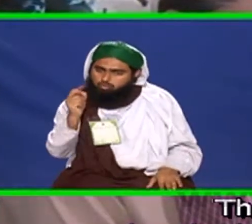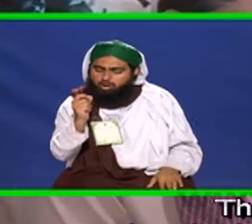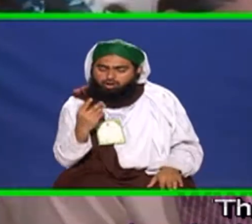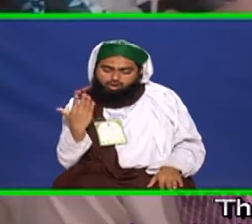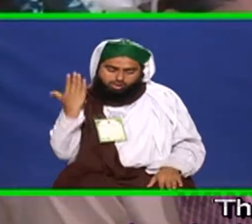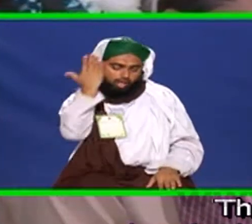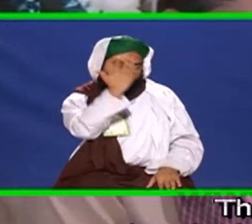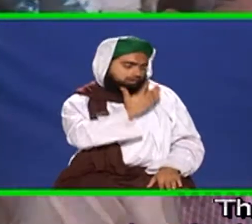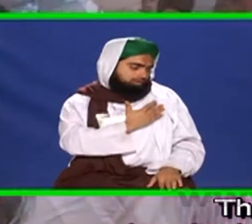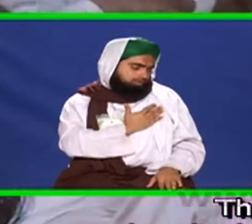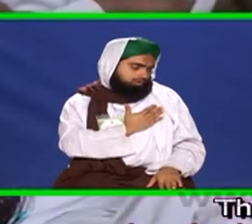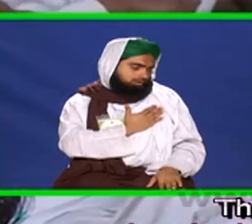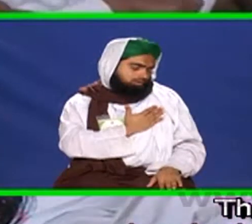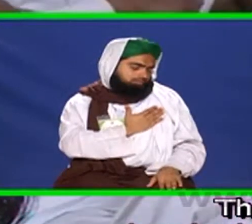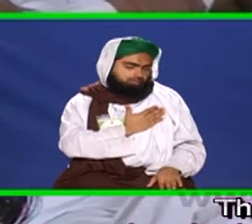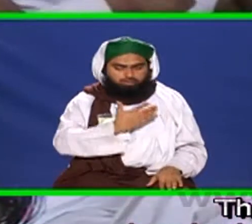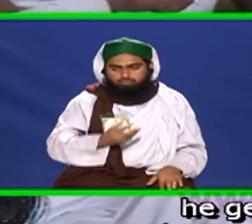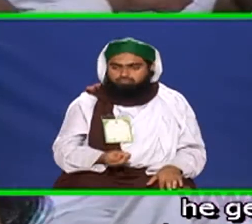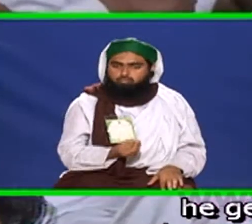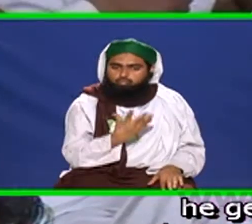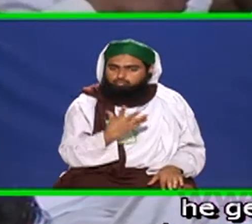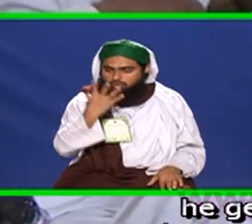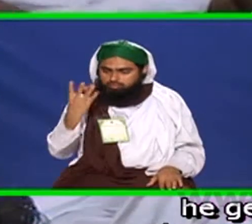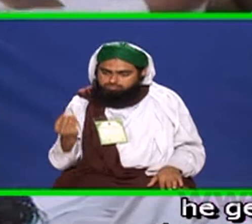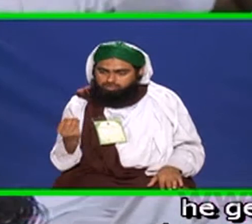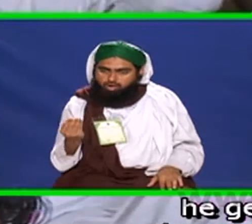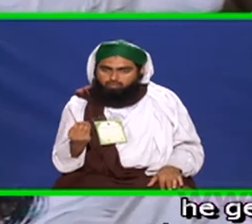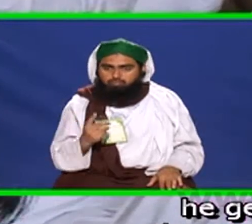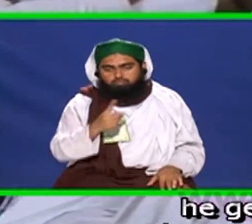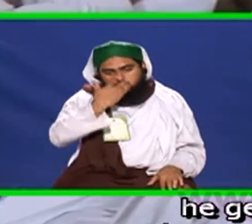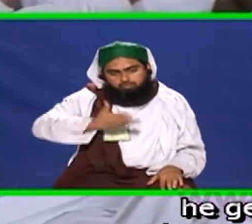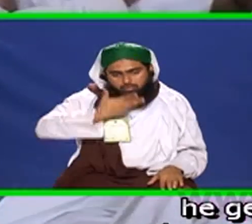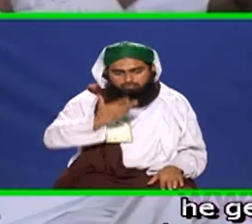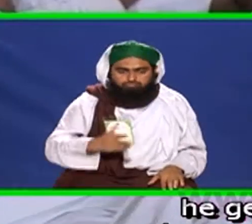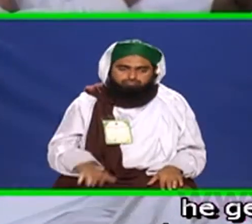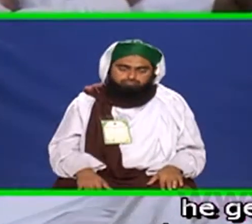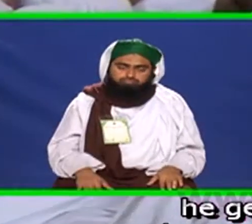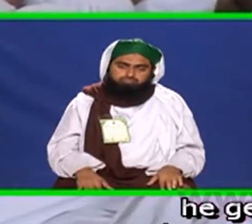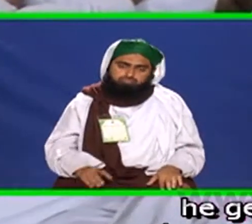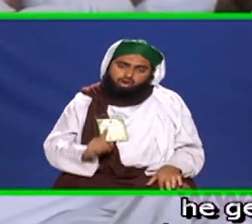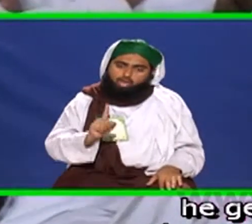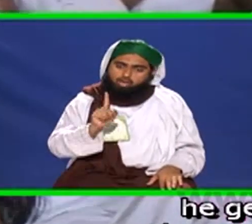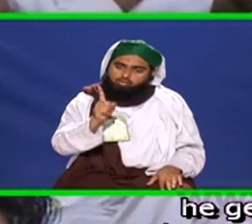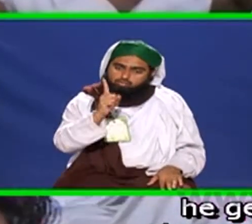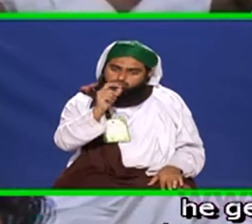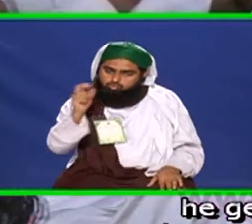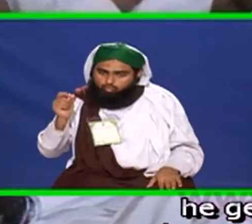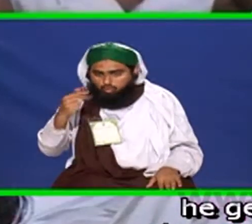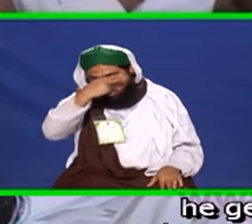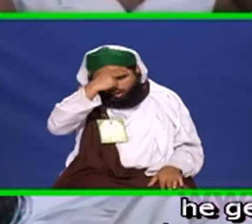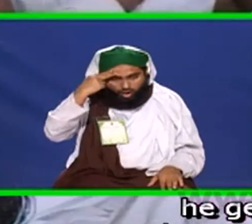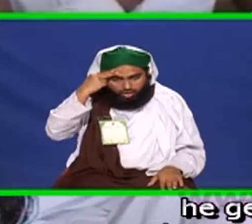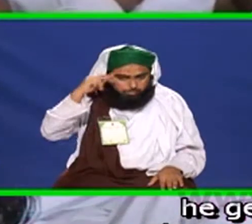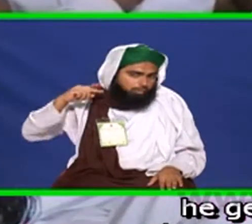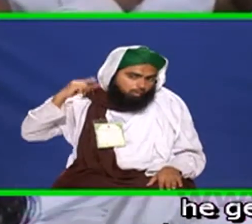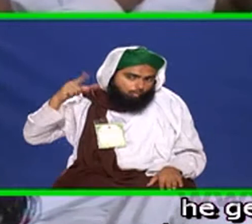کہا، 100 بار صبح شام، تو اسے 100 آل اسماعیل سے 100 عربی غلام آزاد